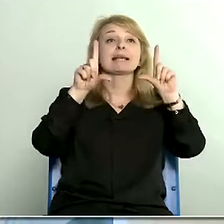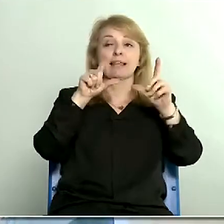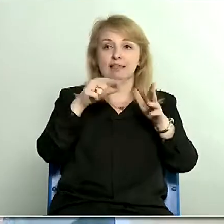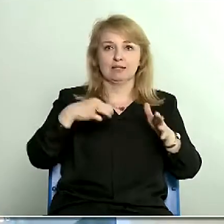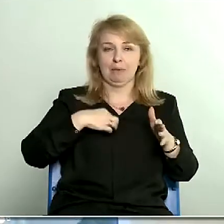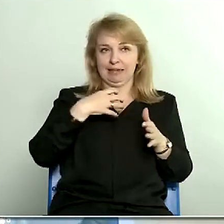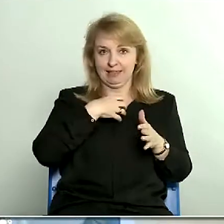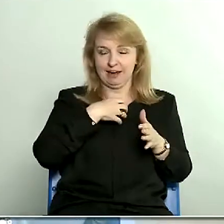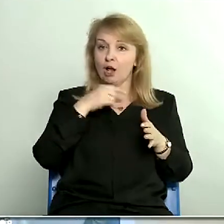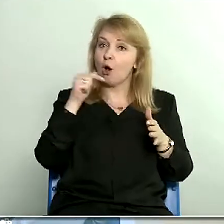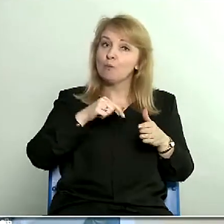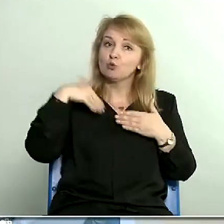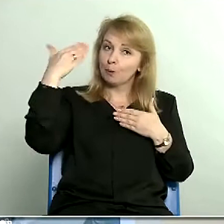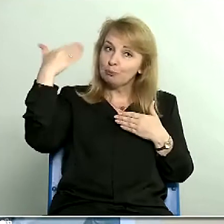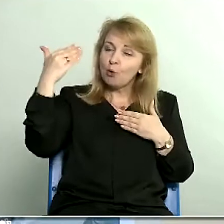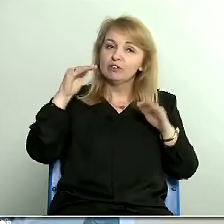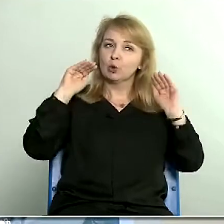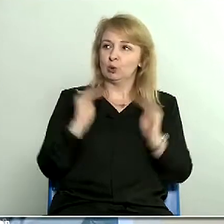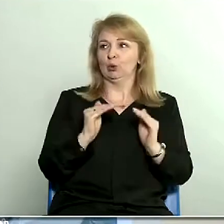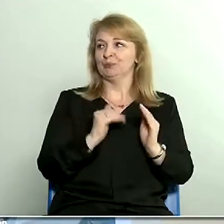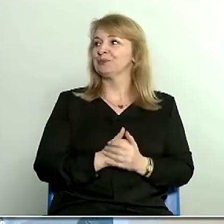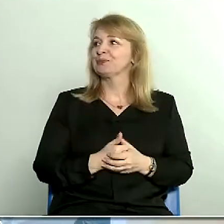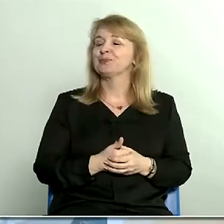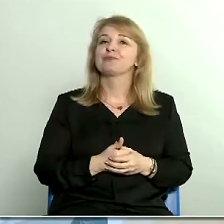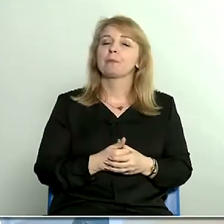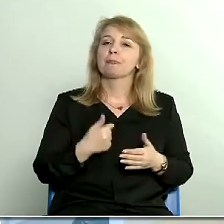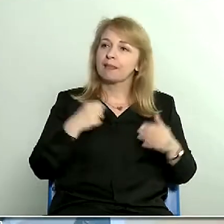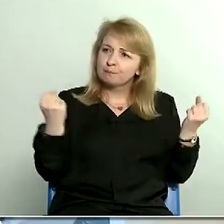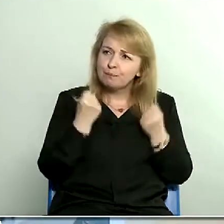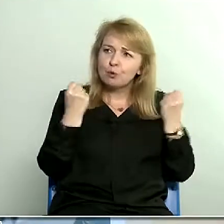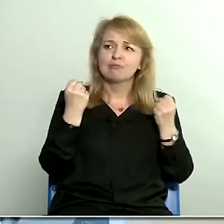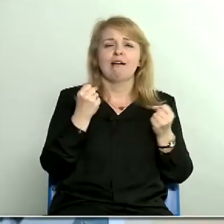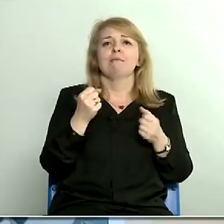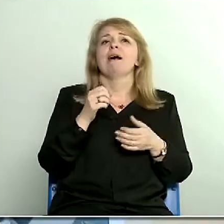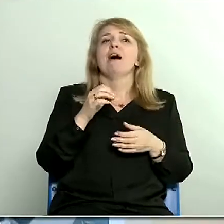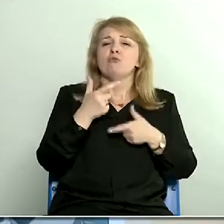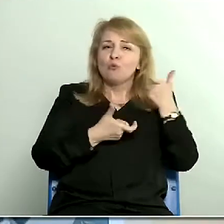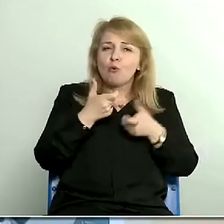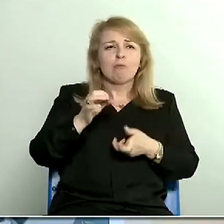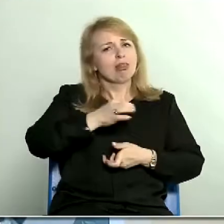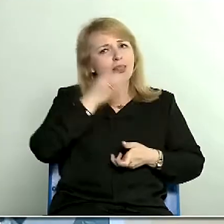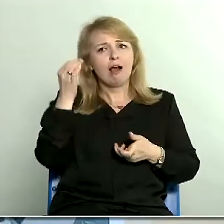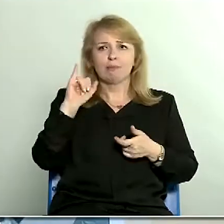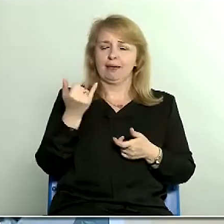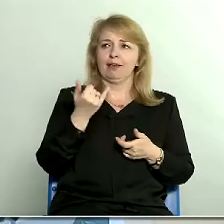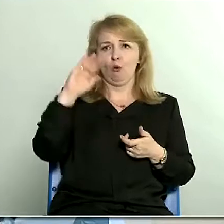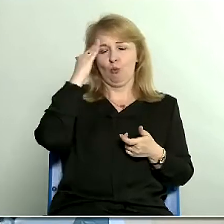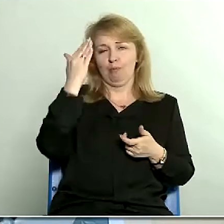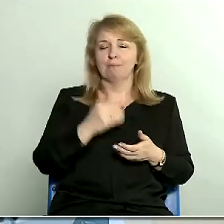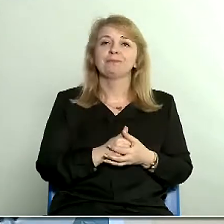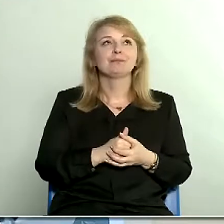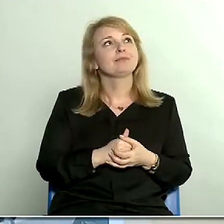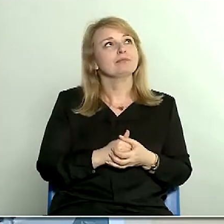I postaram się to zrobić najlepiej jak potrafię. Jeżeli mogę prosić o swoją